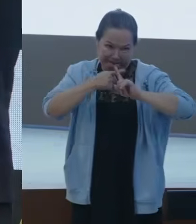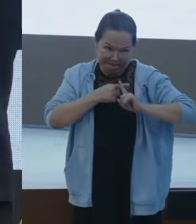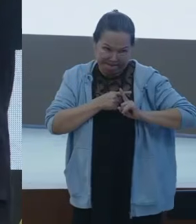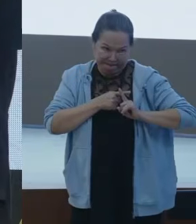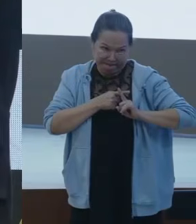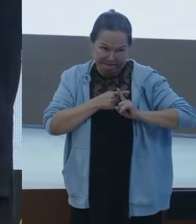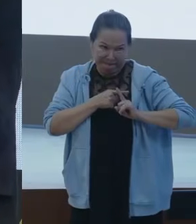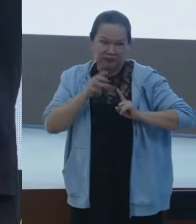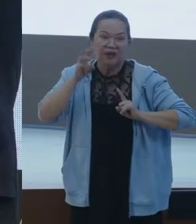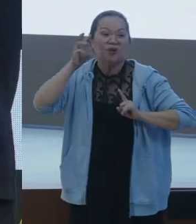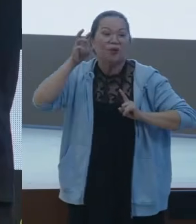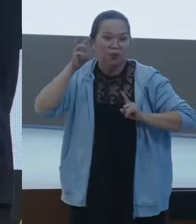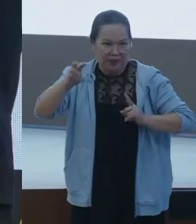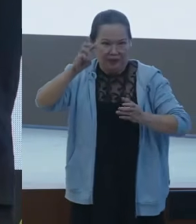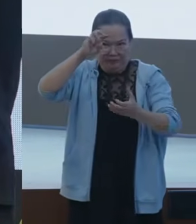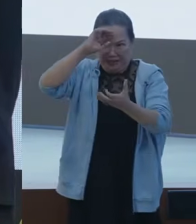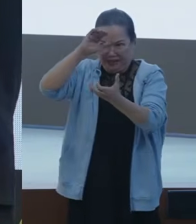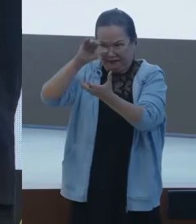ay mananampalataya.